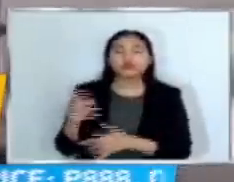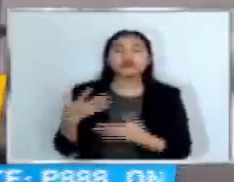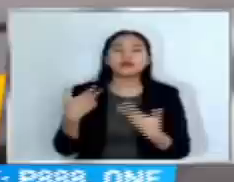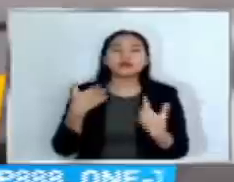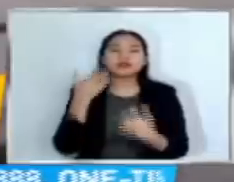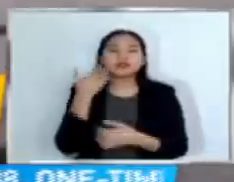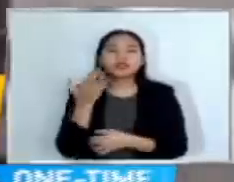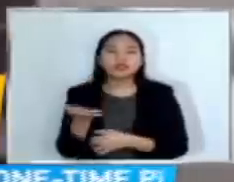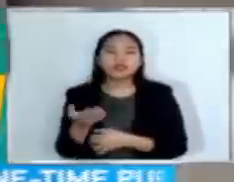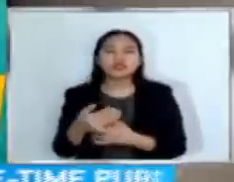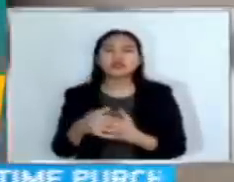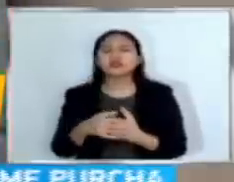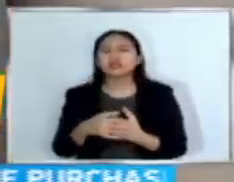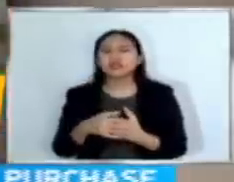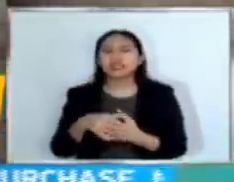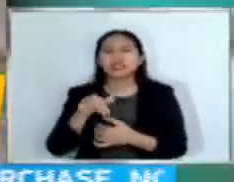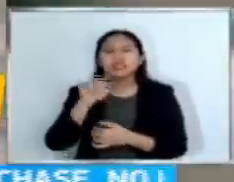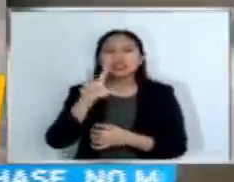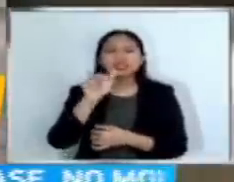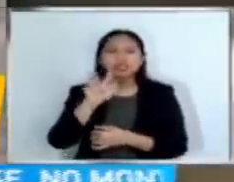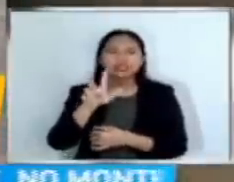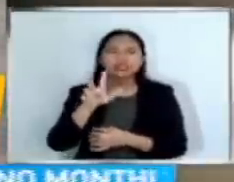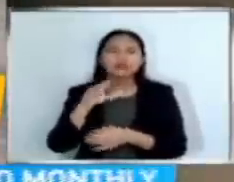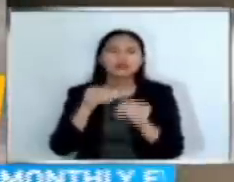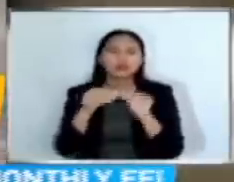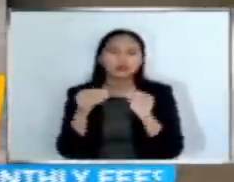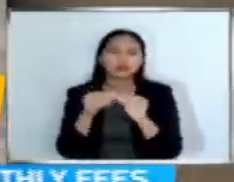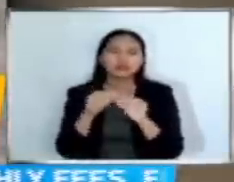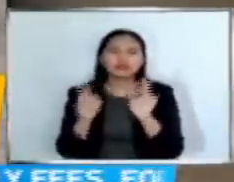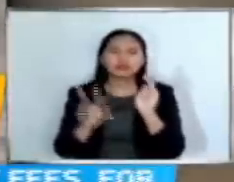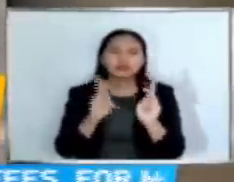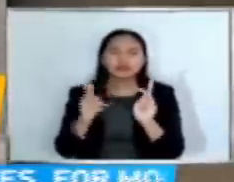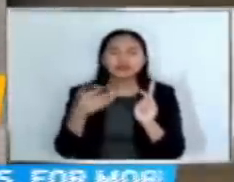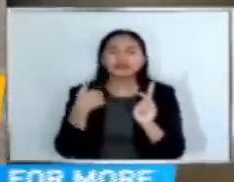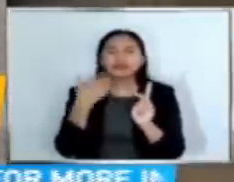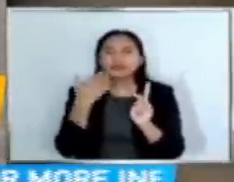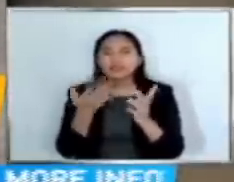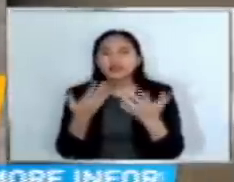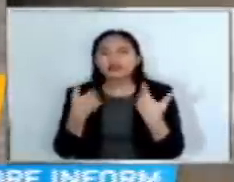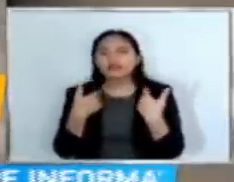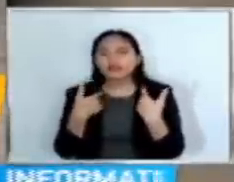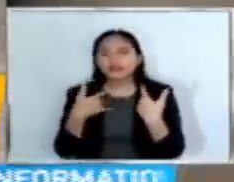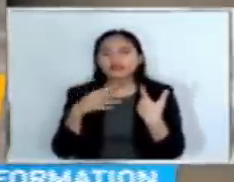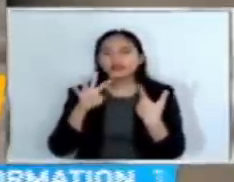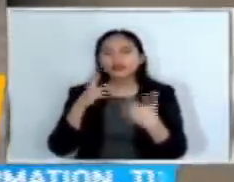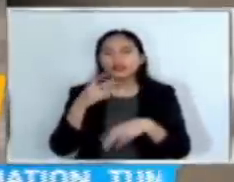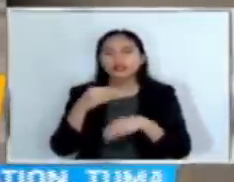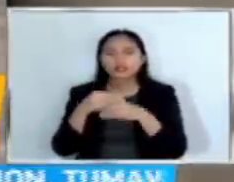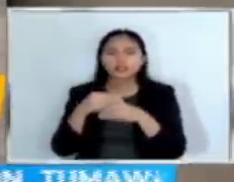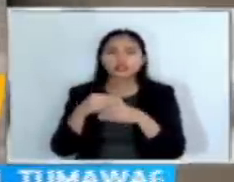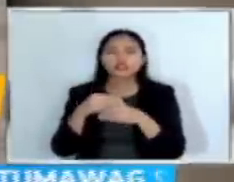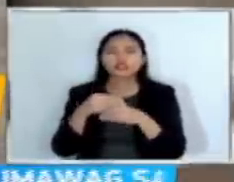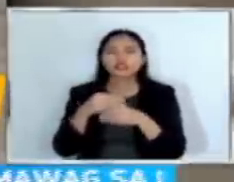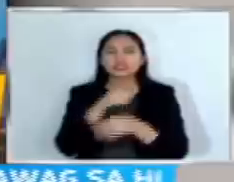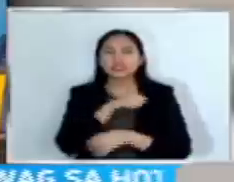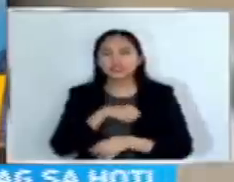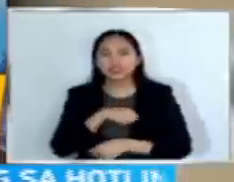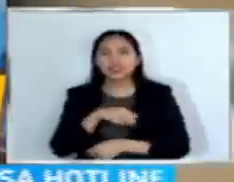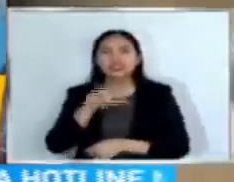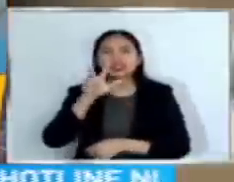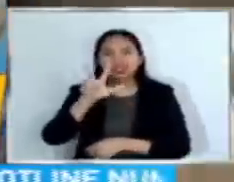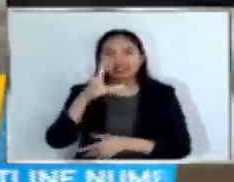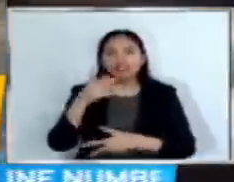na 13 na ating kababayan. Mm-hmm. We have 4 additional injured and 3 additional missing. So